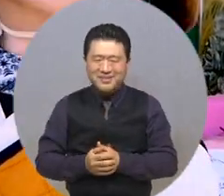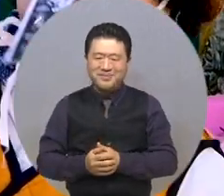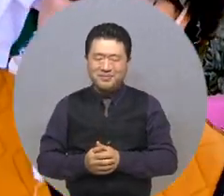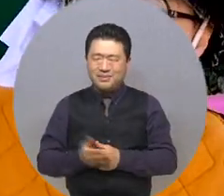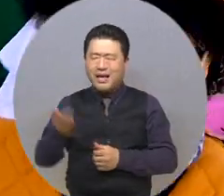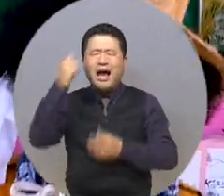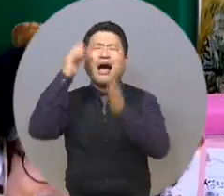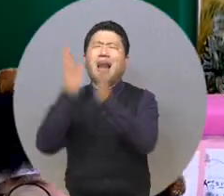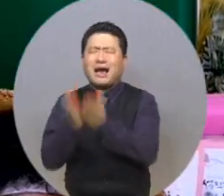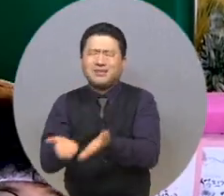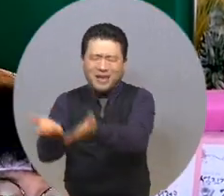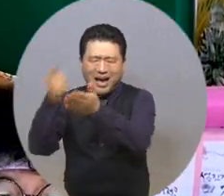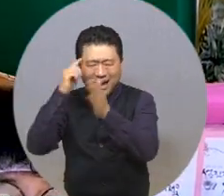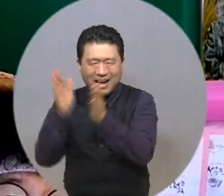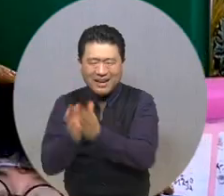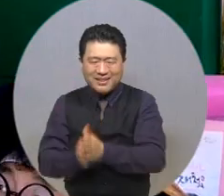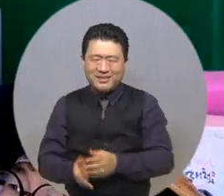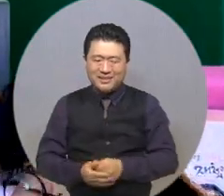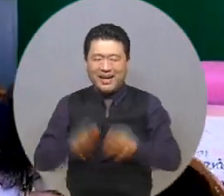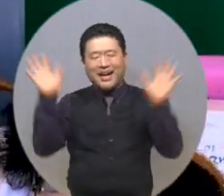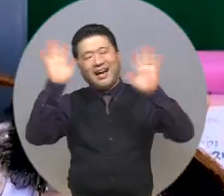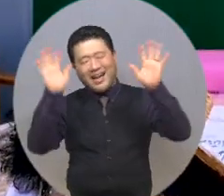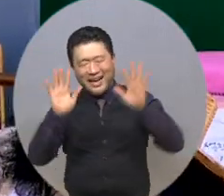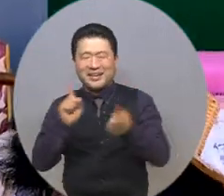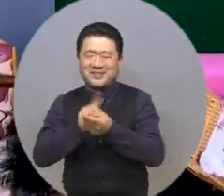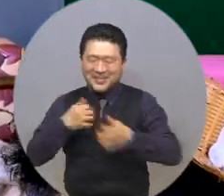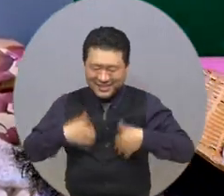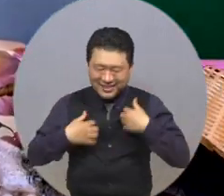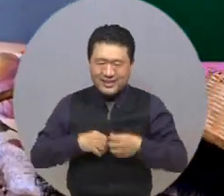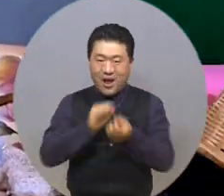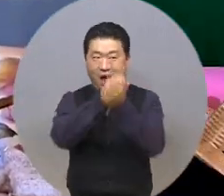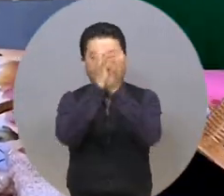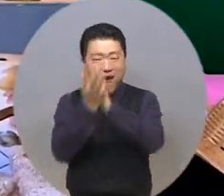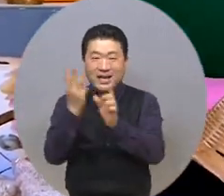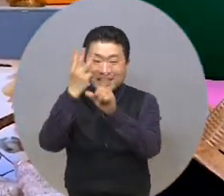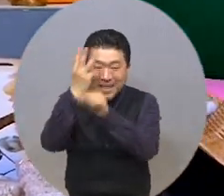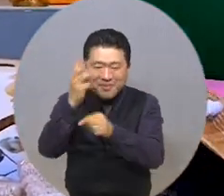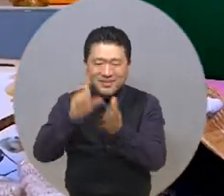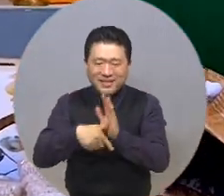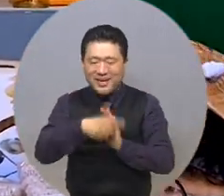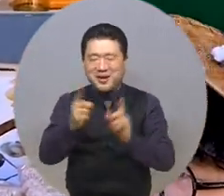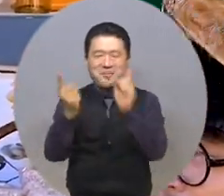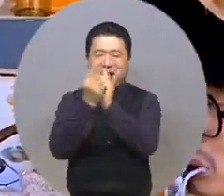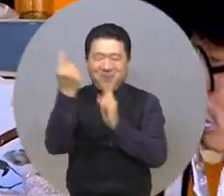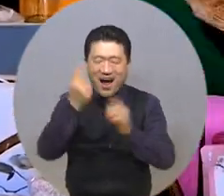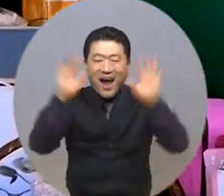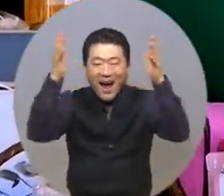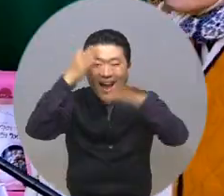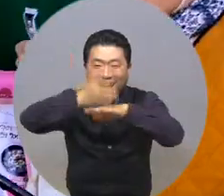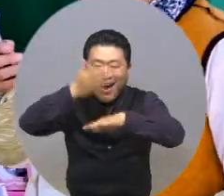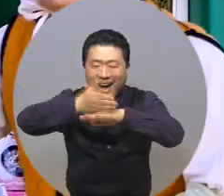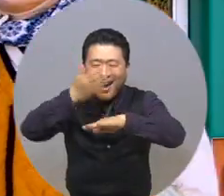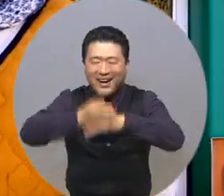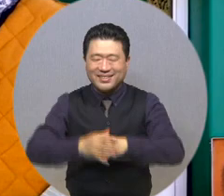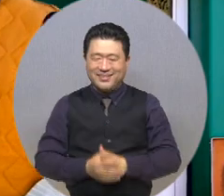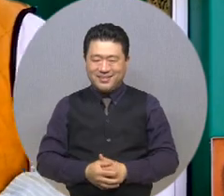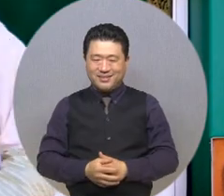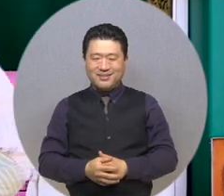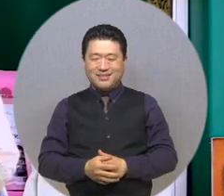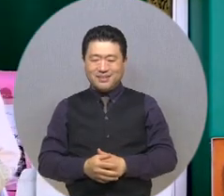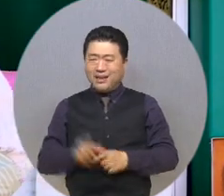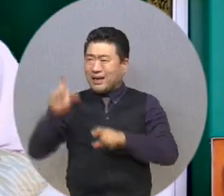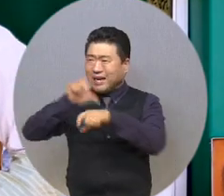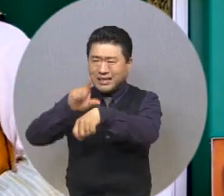먹어. 반갑습니다. 하여튼 꽃피는 3월에 여러분을 맞이하겠습니다. 고맙습니다. 아이고 더줘